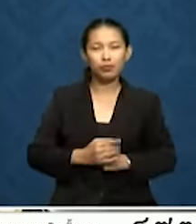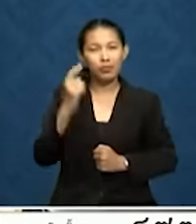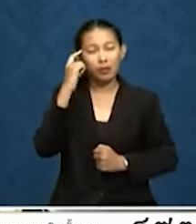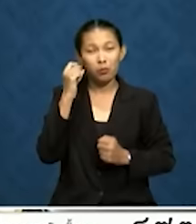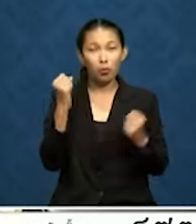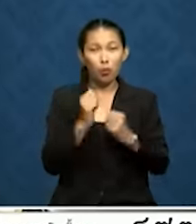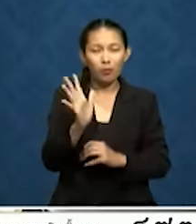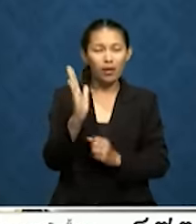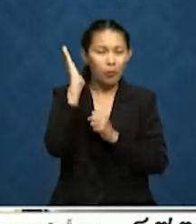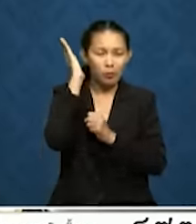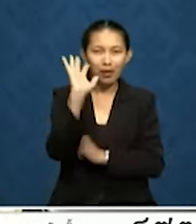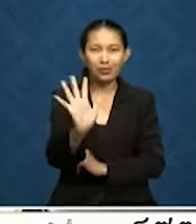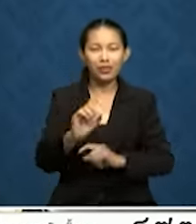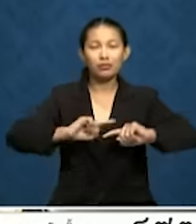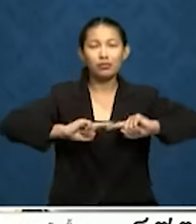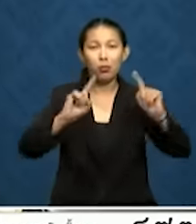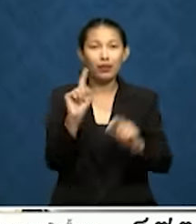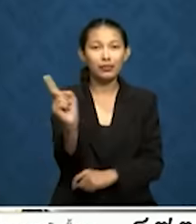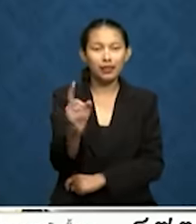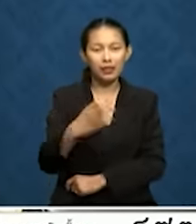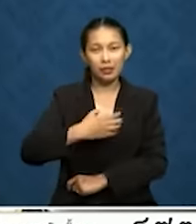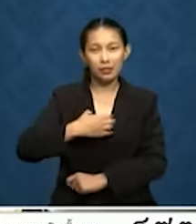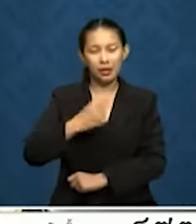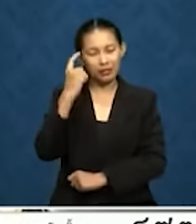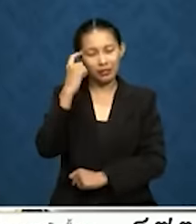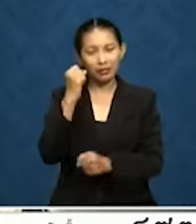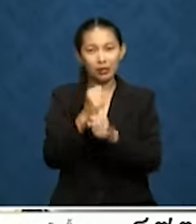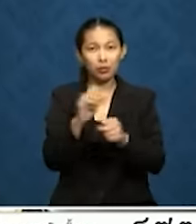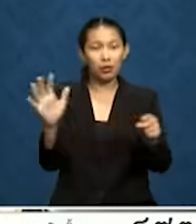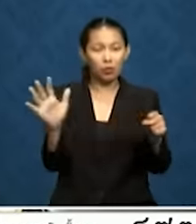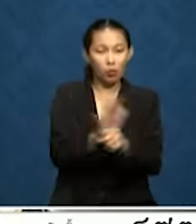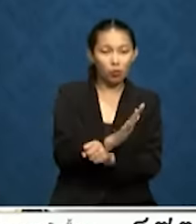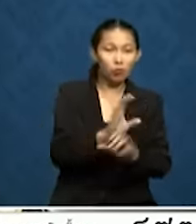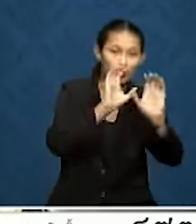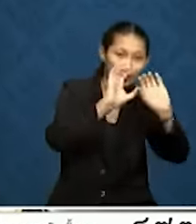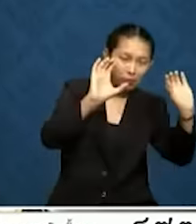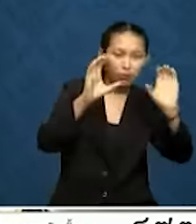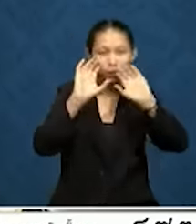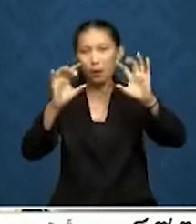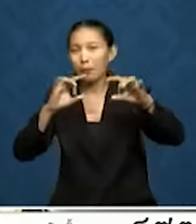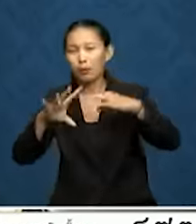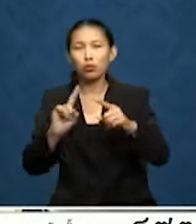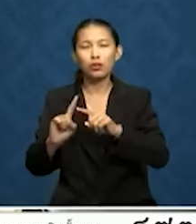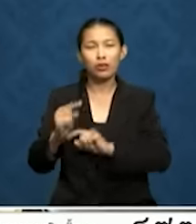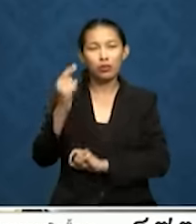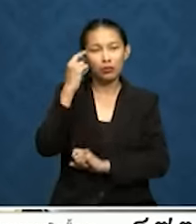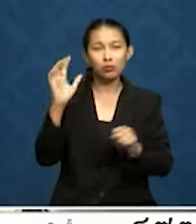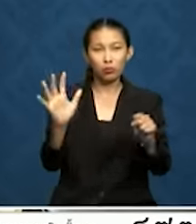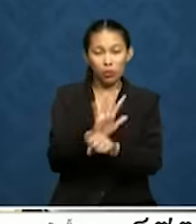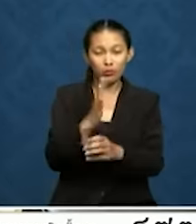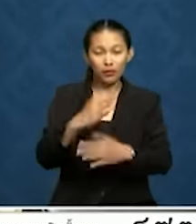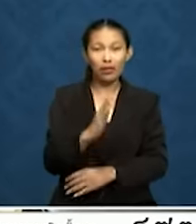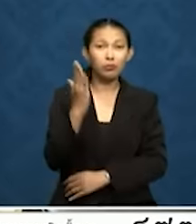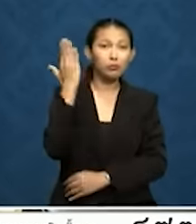การอภิปรายนะครับแต่ว่าอยากให้สมบูรณ์แบบทั้งสองฝ่ายและอยากให้คนที่ถูกเสนอเ